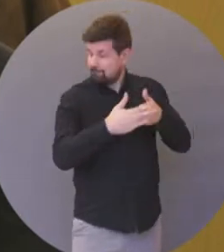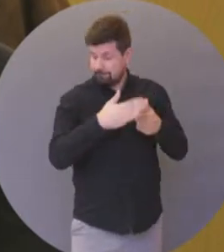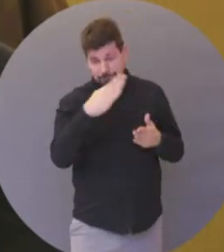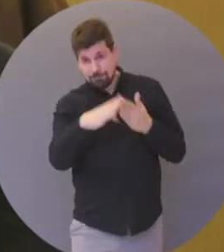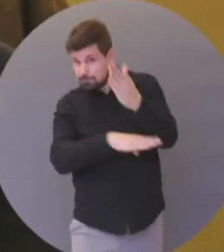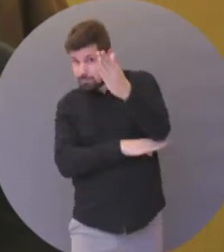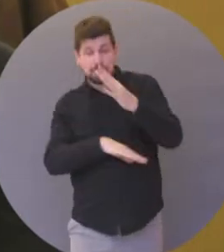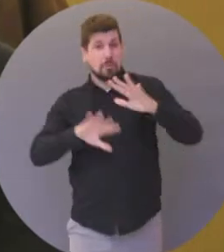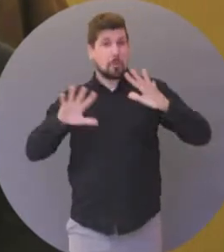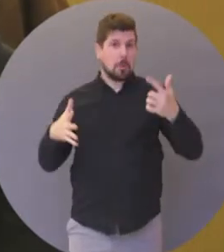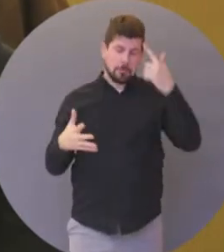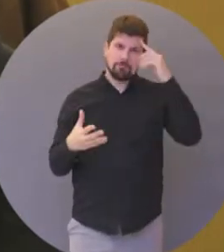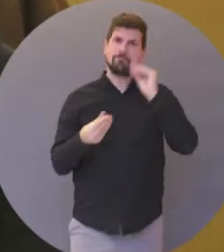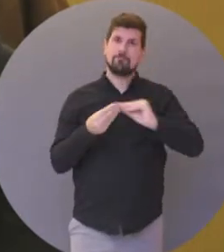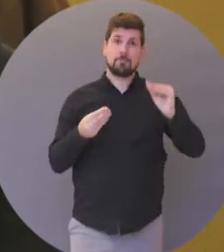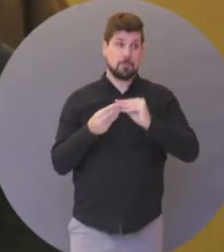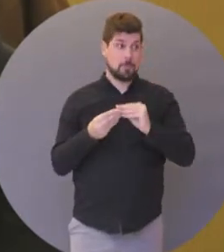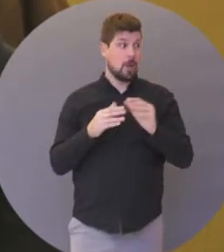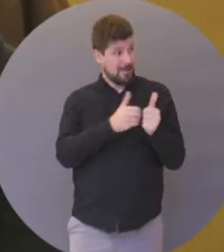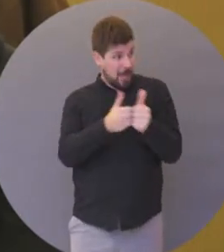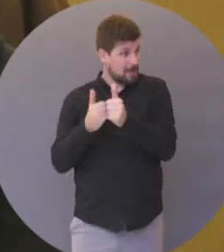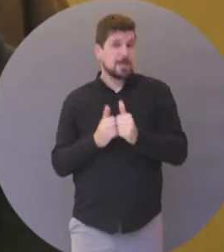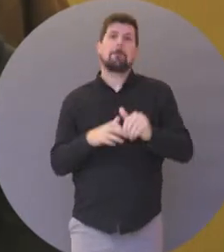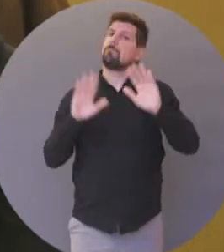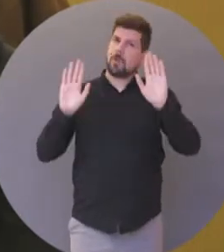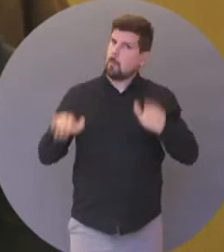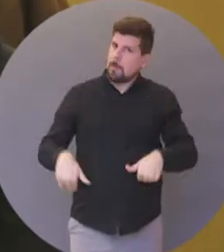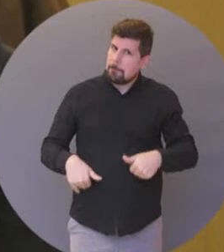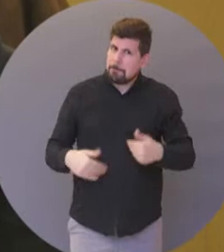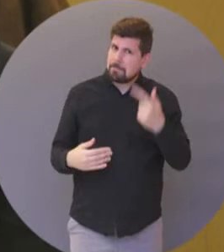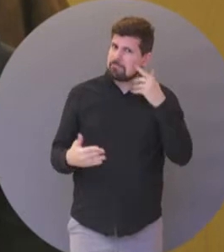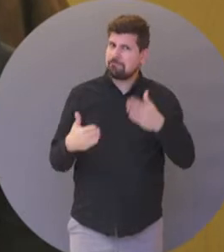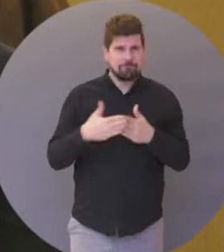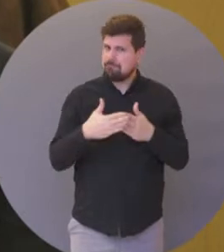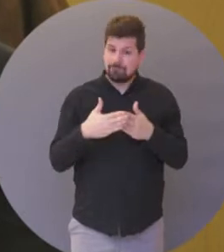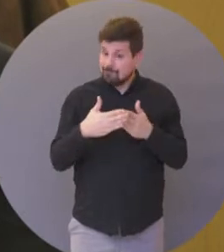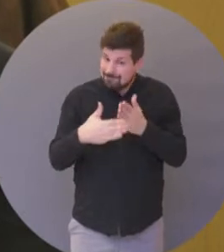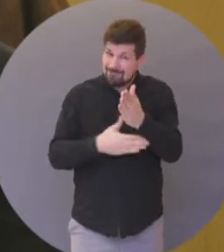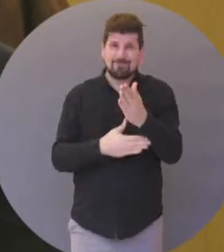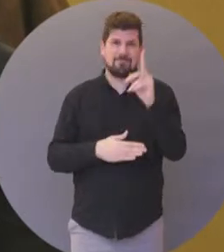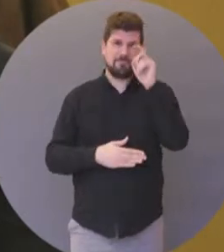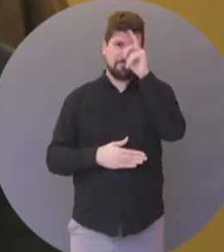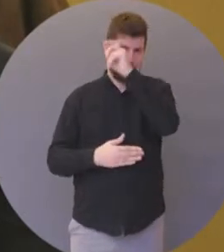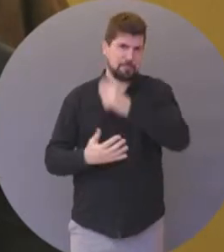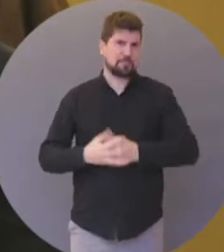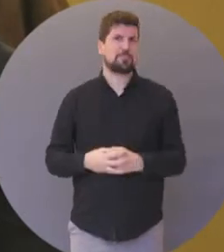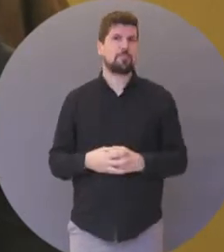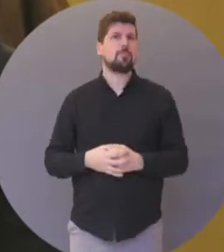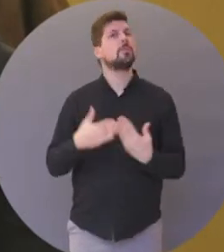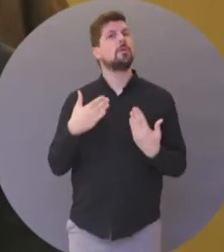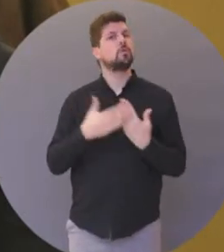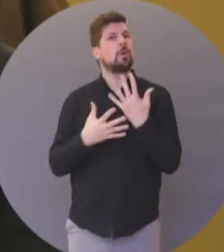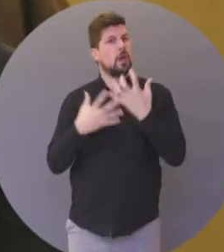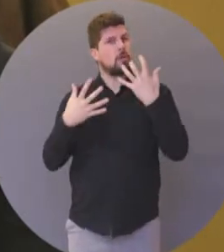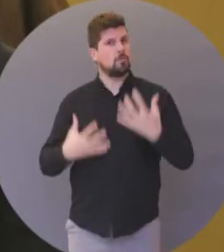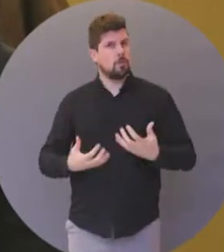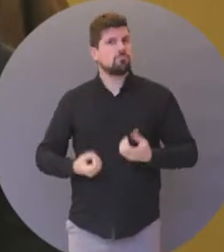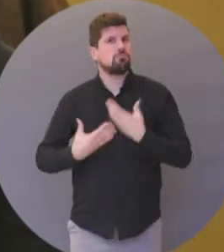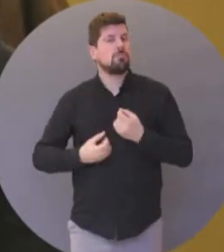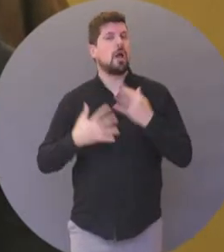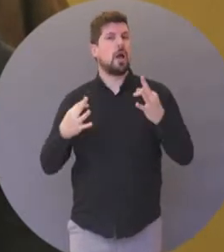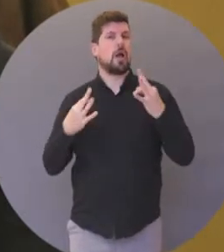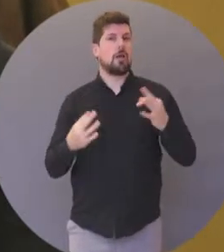voilà la réalité on a souhaité ce matin parler d'énergie renouvelables bien évidemment parce que